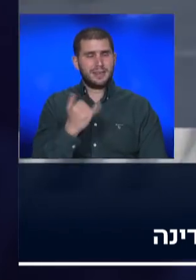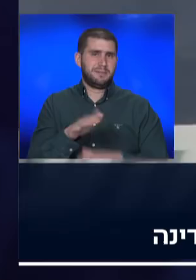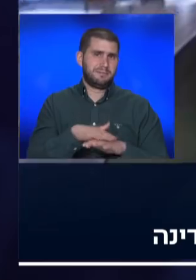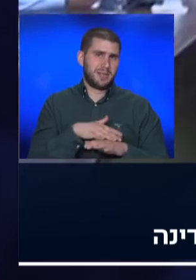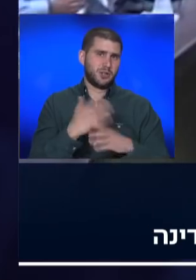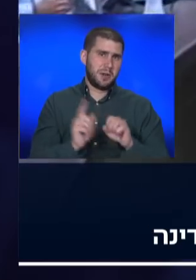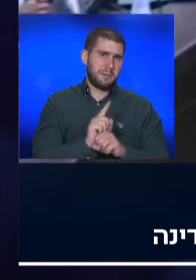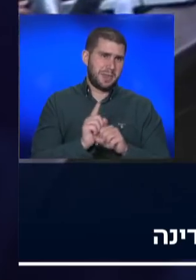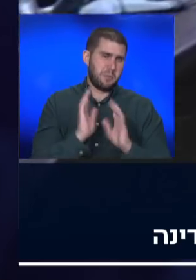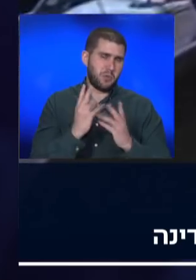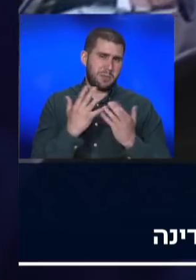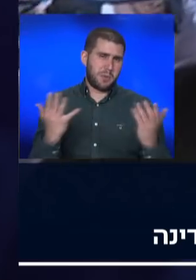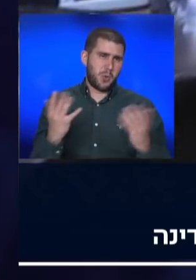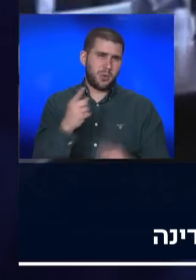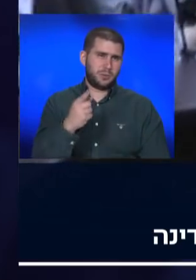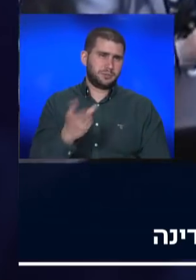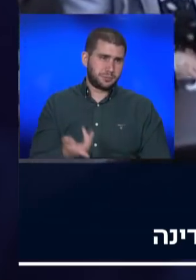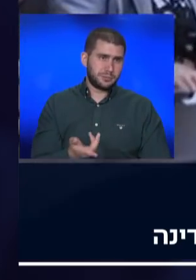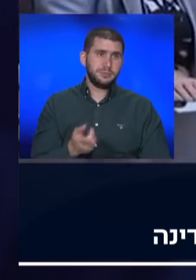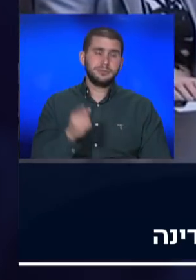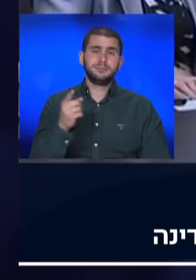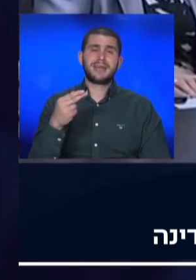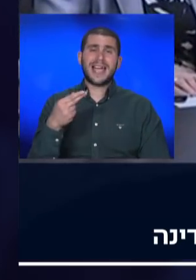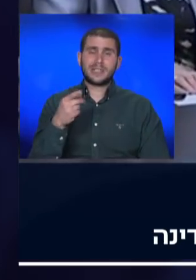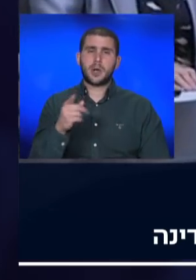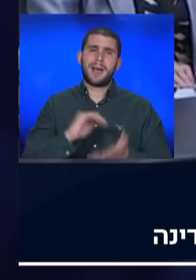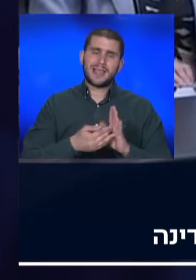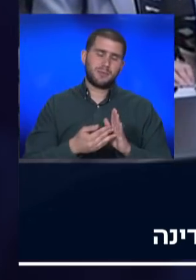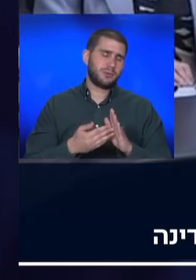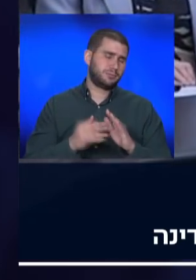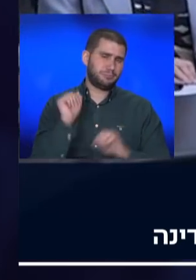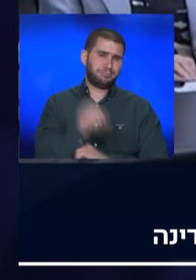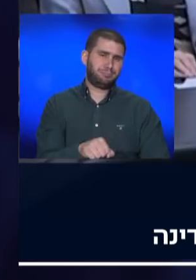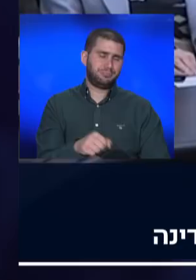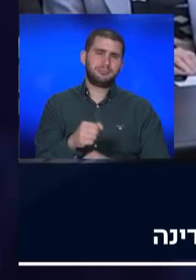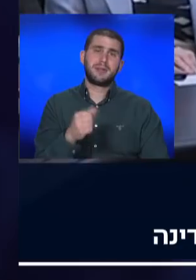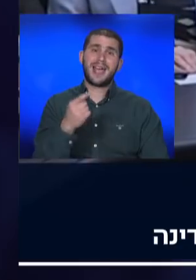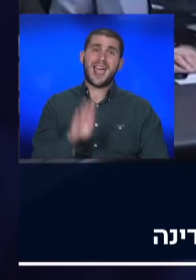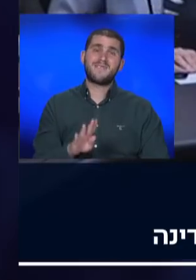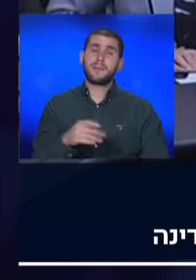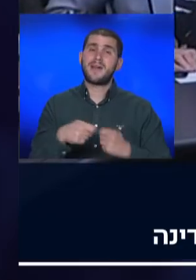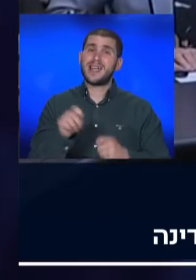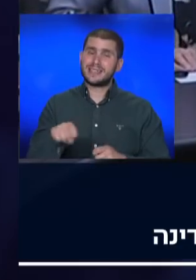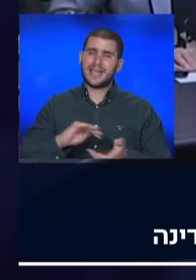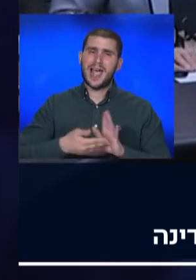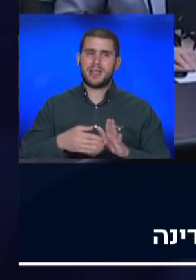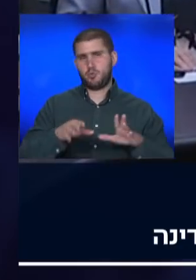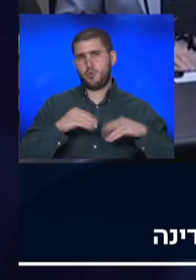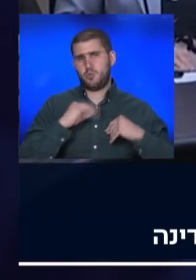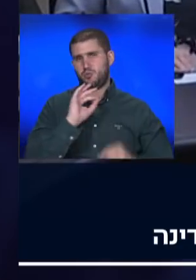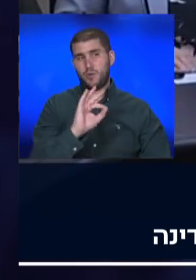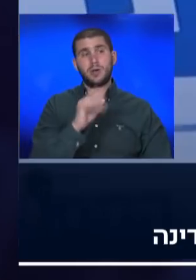ברור. הרצוג לפחות בחתימות לוקח בהליכה, רבע מחברי הכנסת חתמו לו, למרות שצריך רק